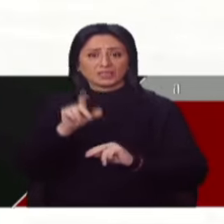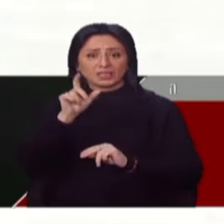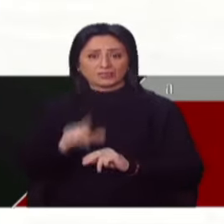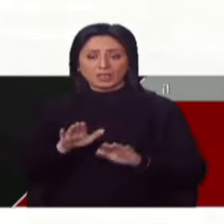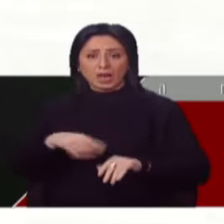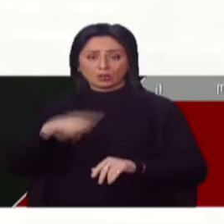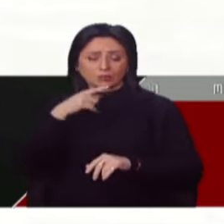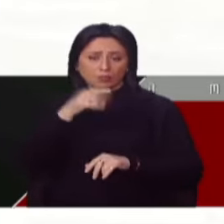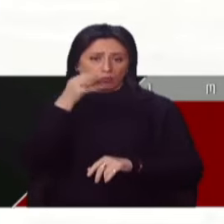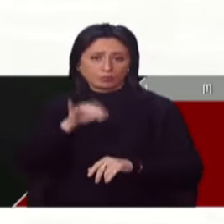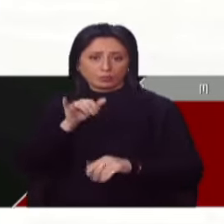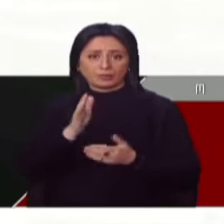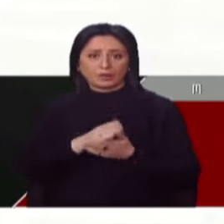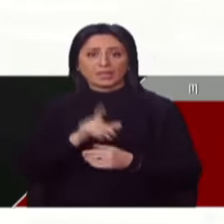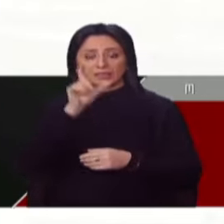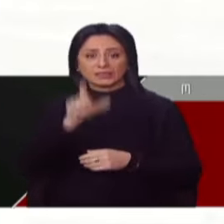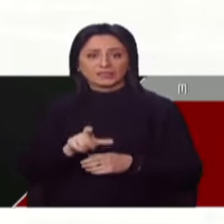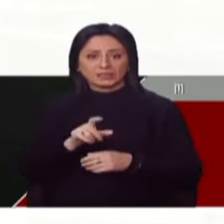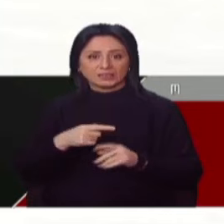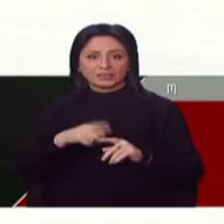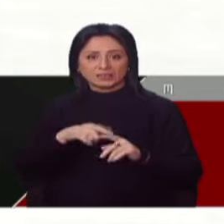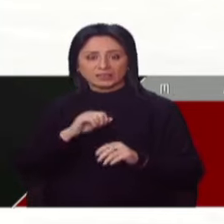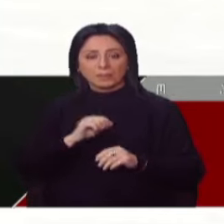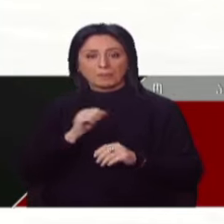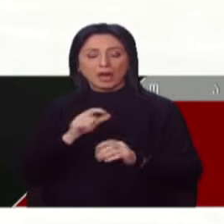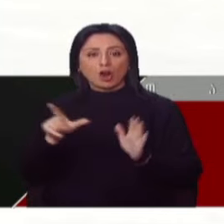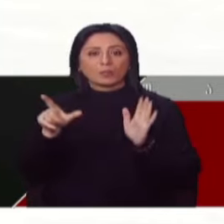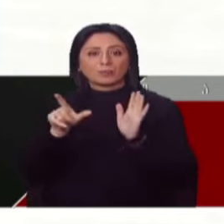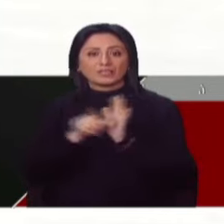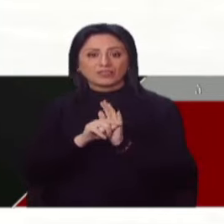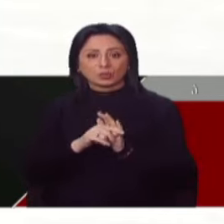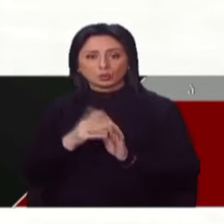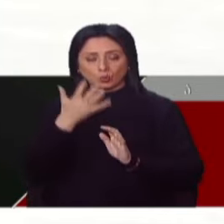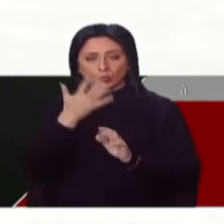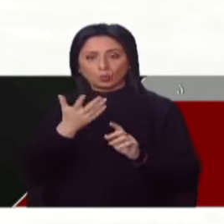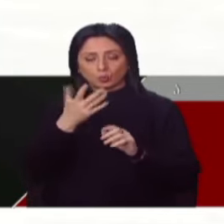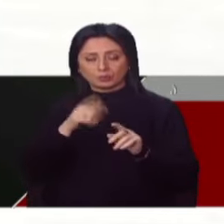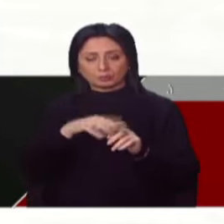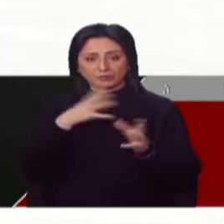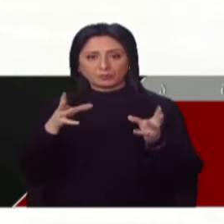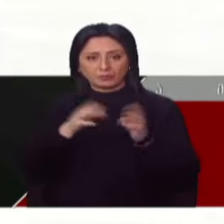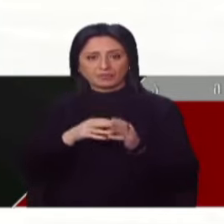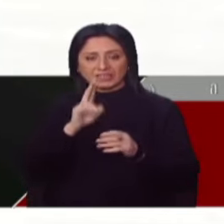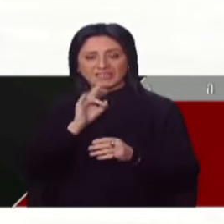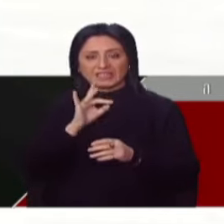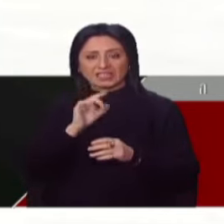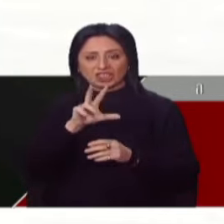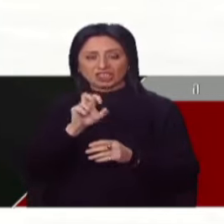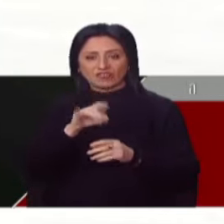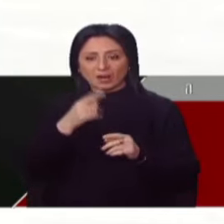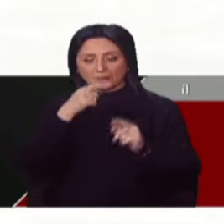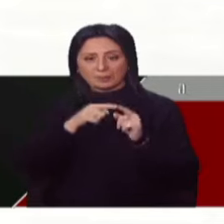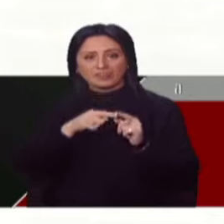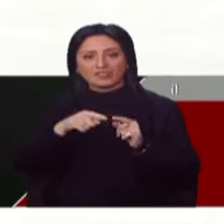როგორც ადგილობრივები ამბობენ. ის ბორანებით მეგობრებთან ერთად ხუთი ბორანით იმყოფებოდნენ ციხისჯვარის